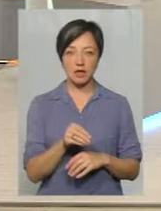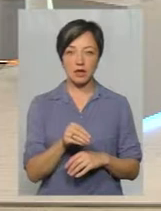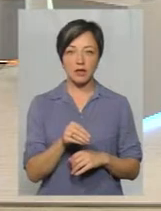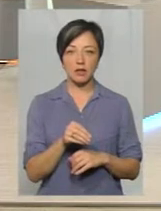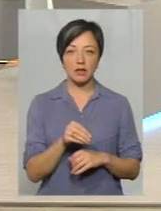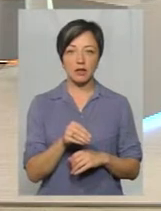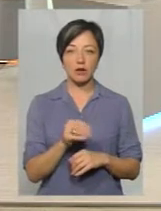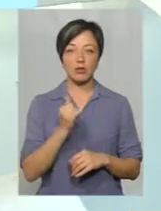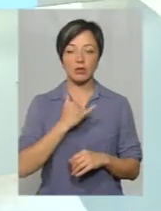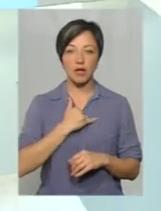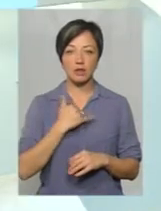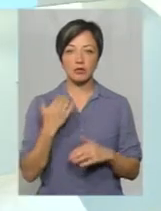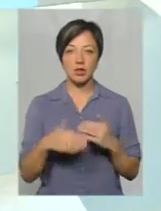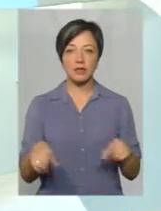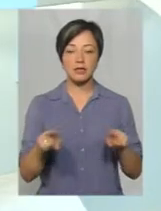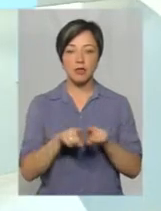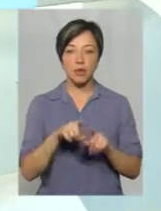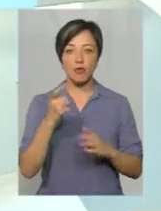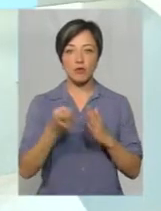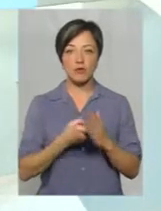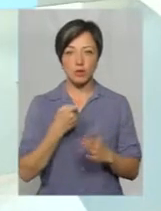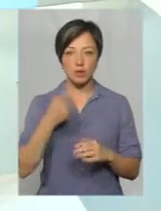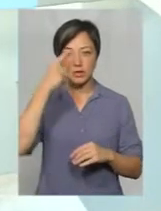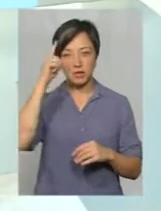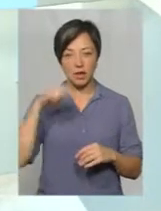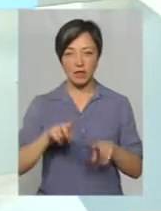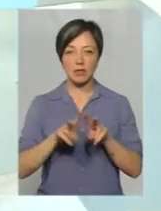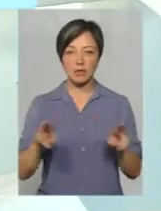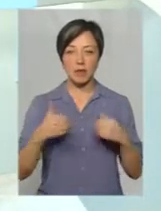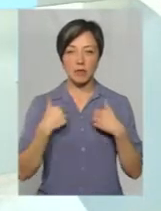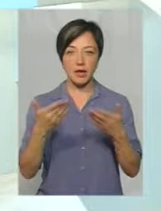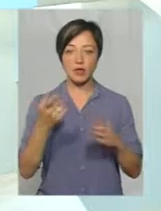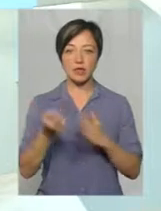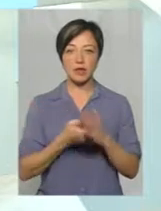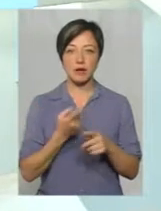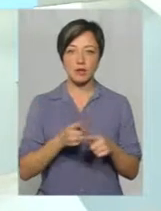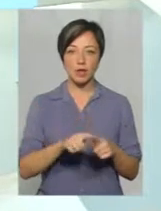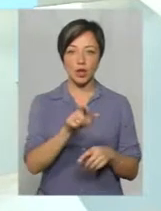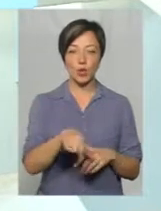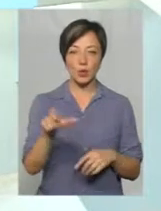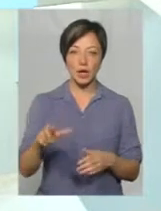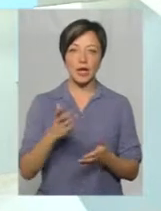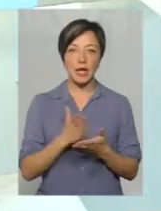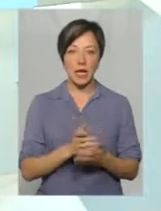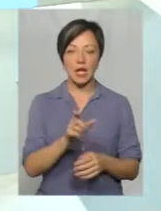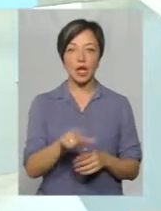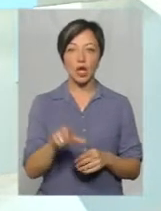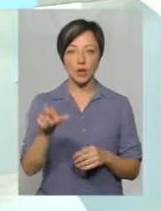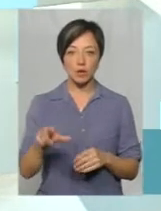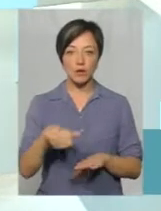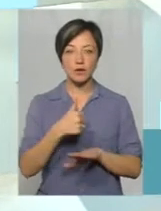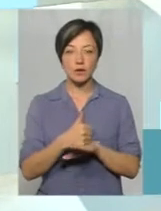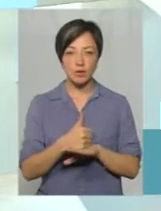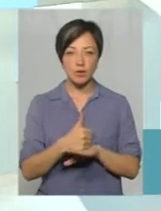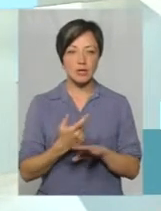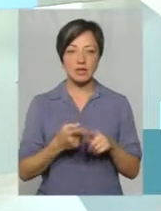Майже у всіх. Нас вже там так само вже впізнають, знають. Так само ми їх впізнаємо, цих людей. Є тобто люди, це ті ж самі люди в основному?